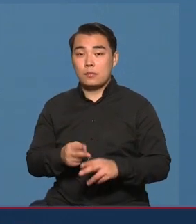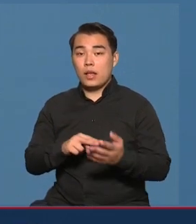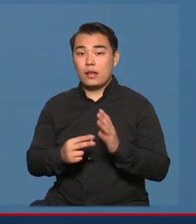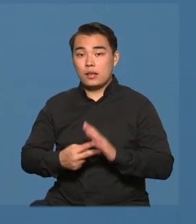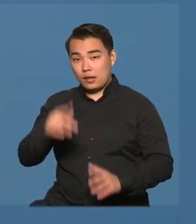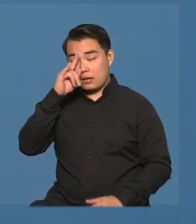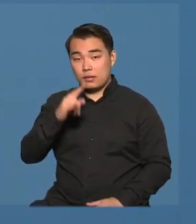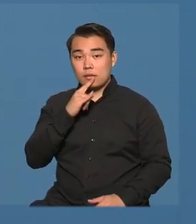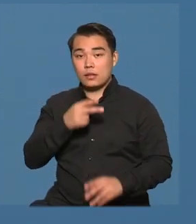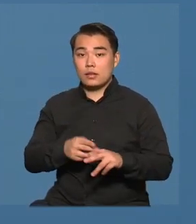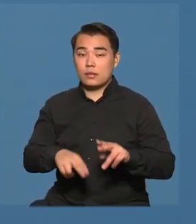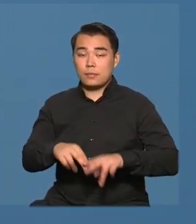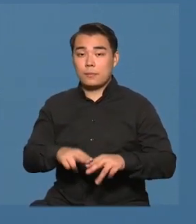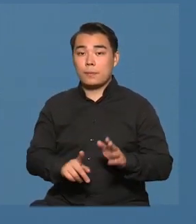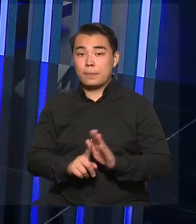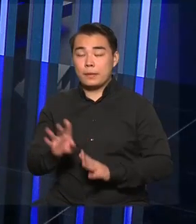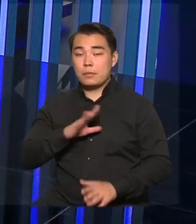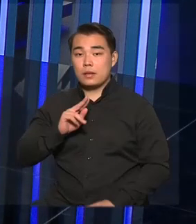Қазақстан бойынша салып іске қосты.